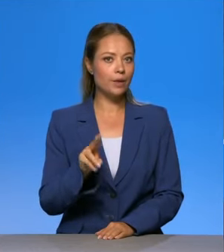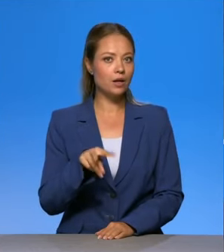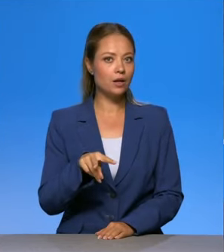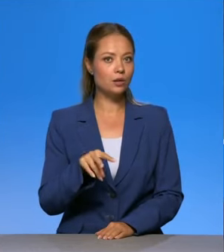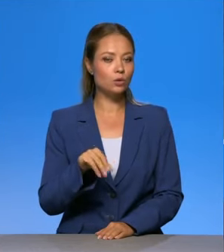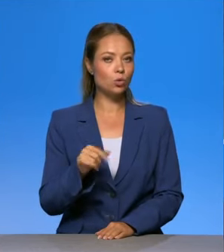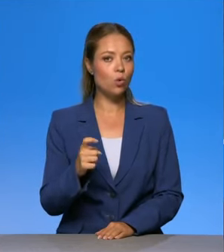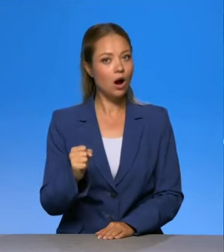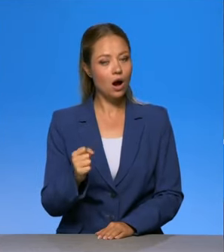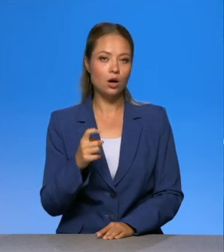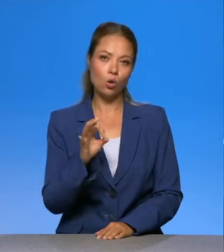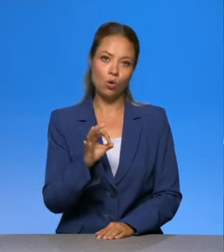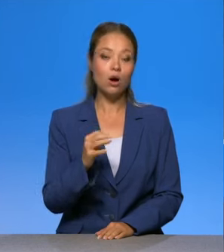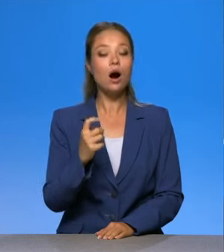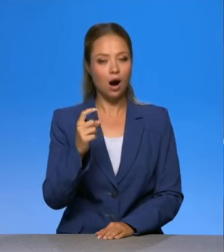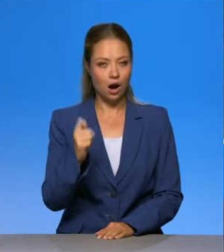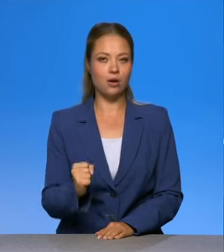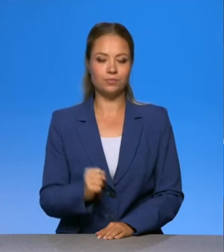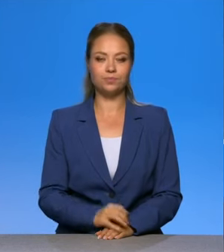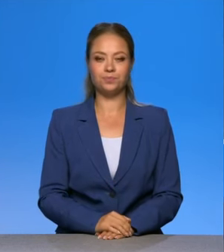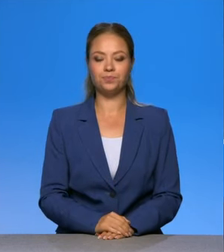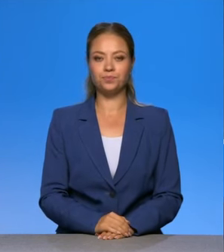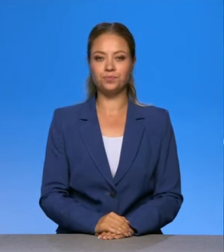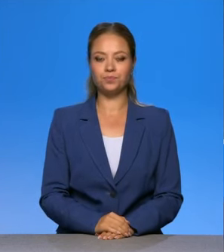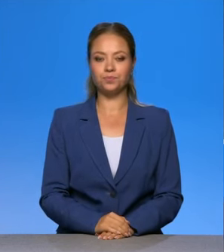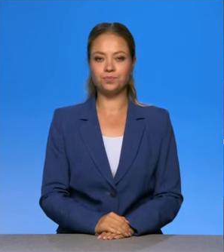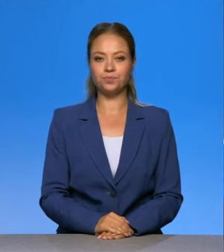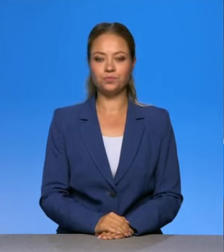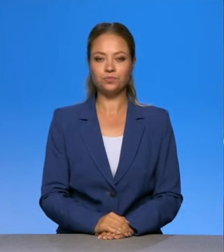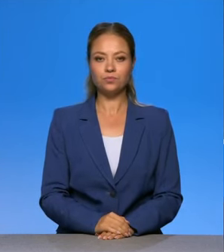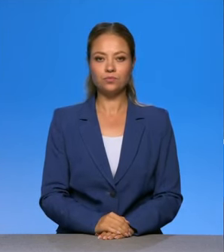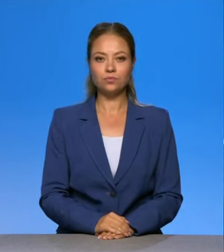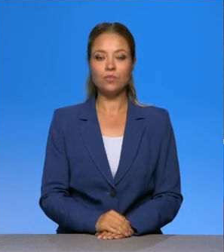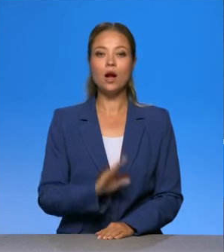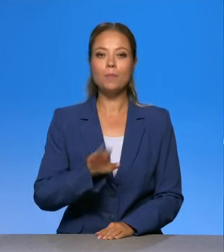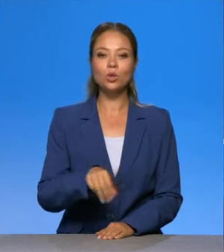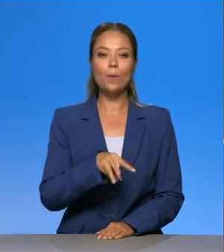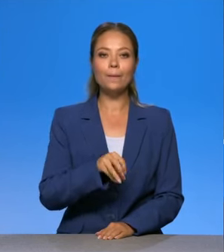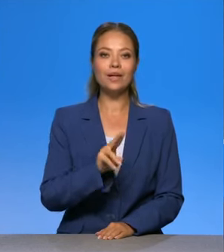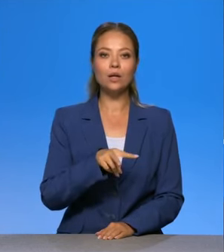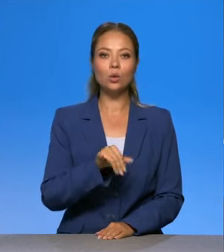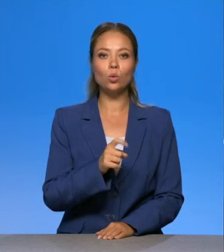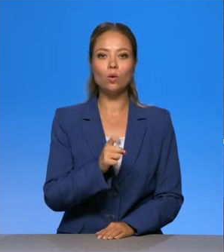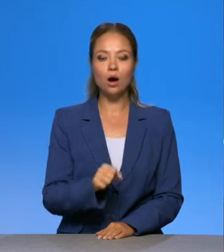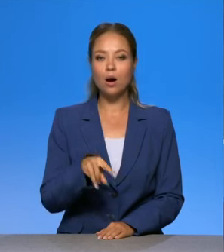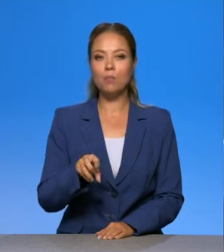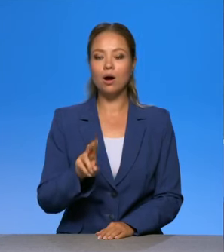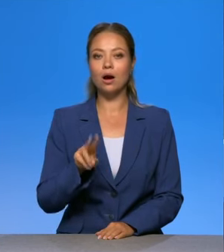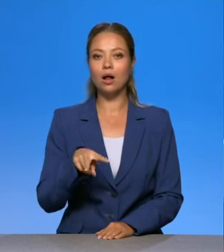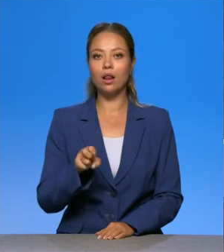Миклухо? Миклуха. Миклуха. Да. А потом уже именно Миклуха Маклай перед Николаем